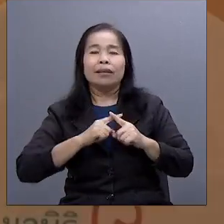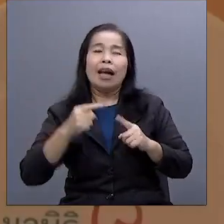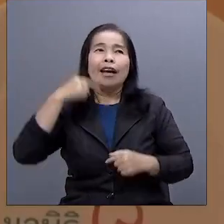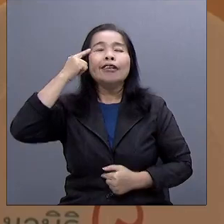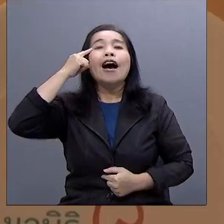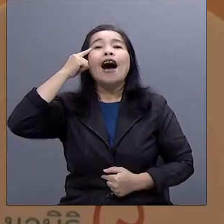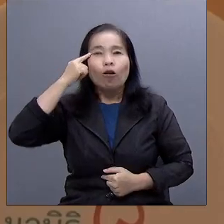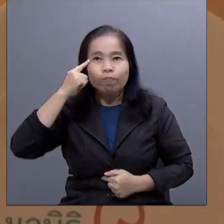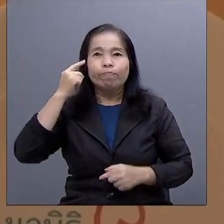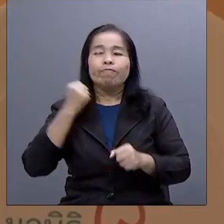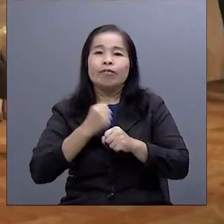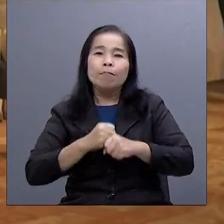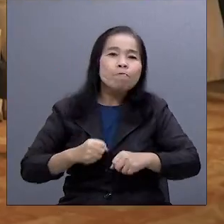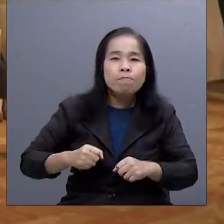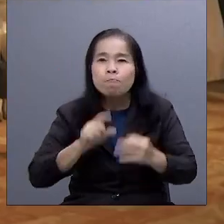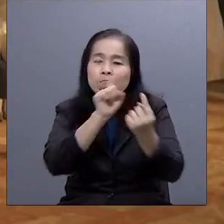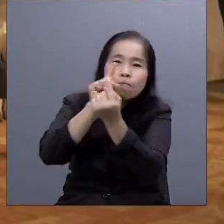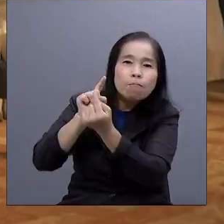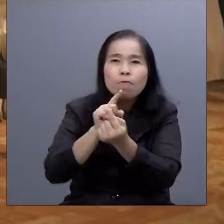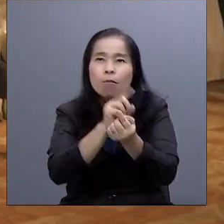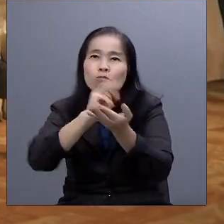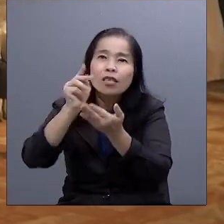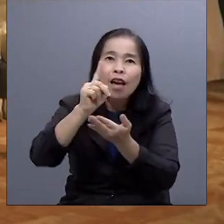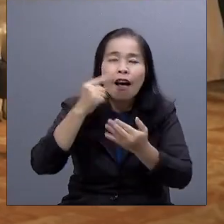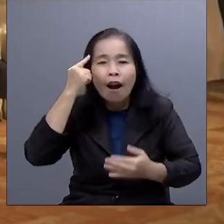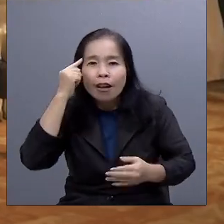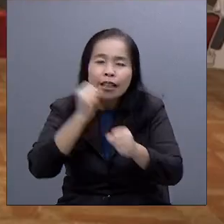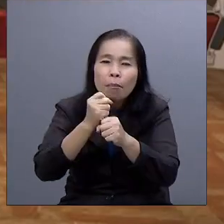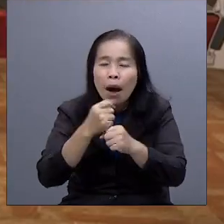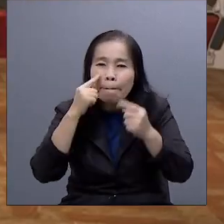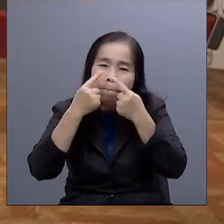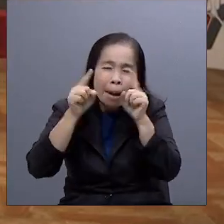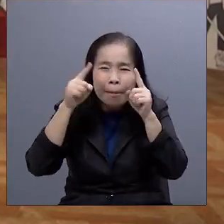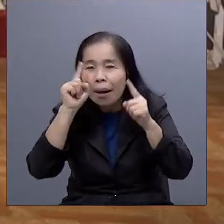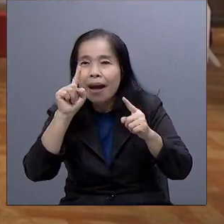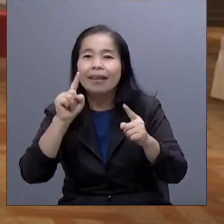กัน เรีกวขยับตัวครั้งการทจะรมรู้ตื่นตัวและพรมจะเปิแต่งค